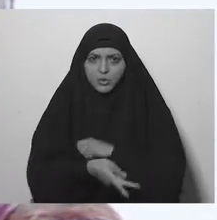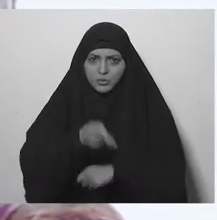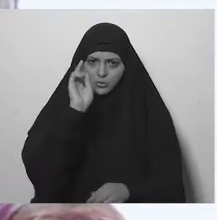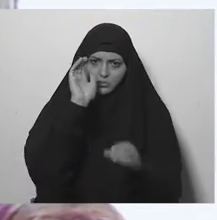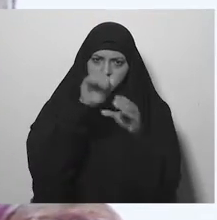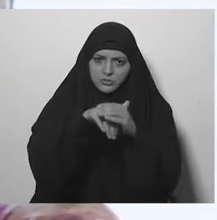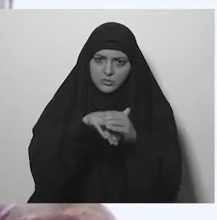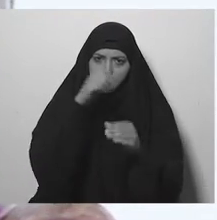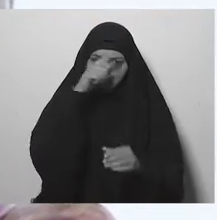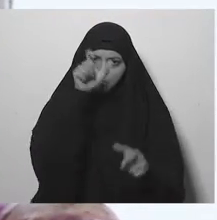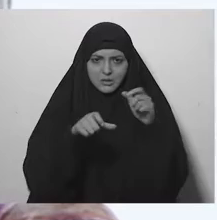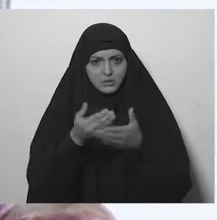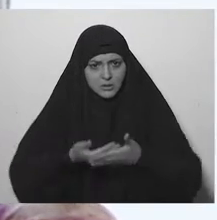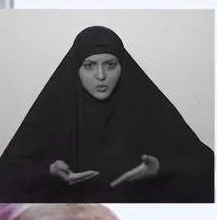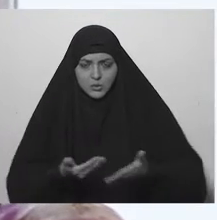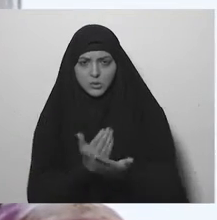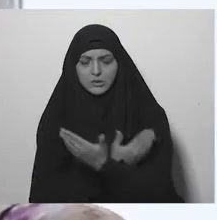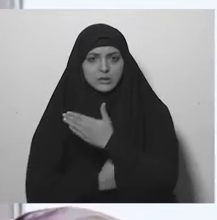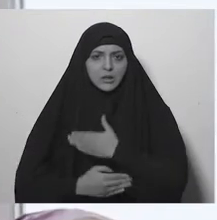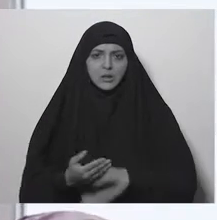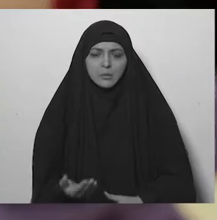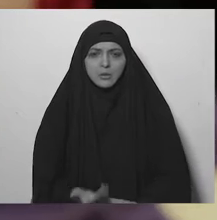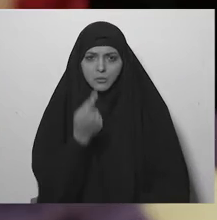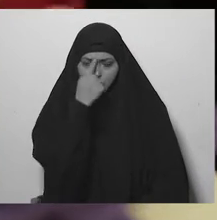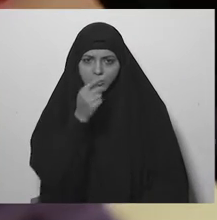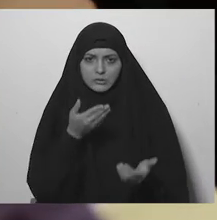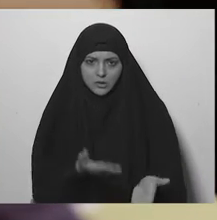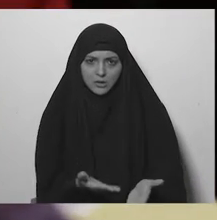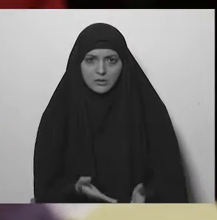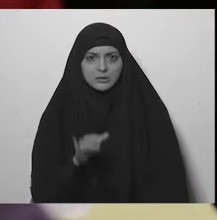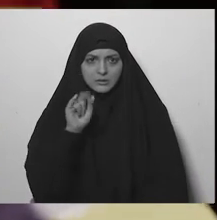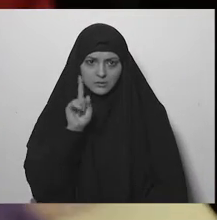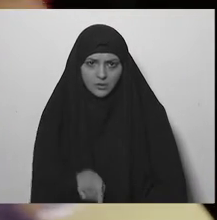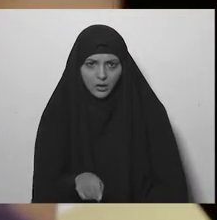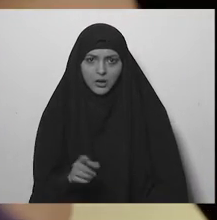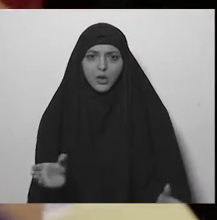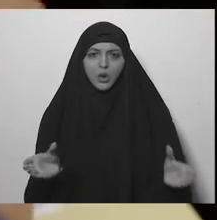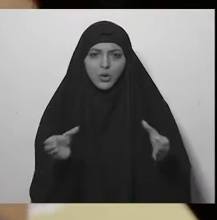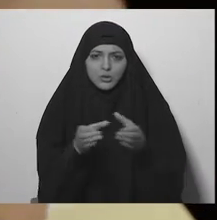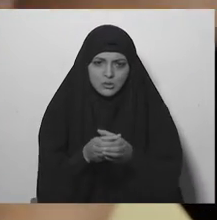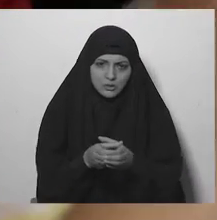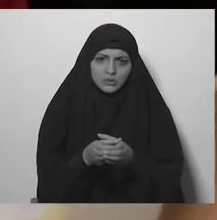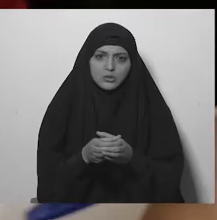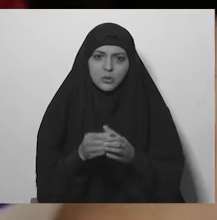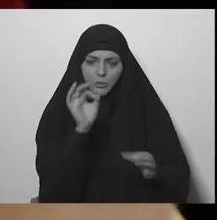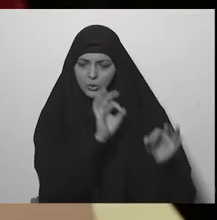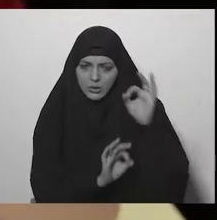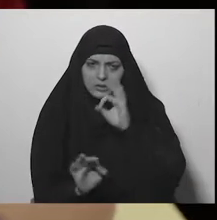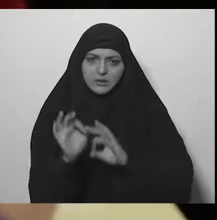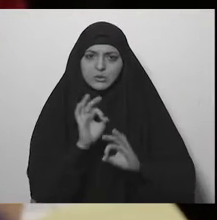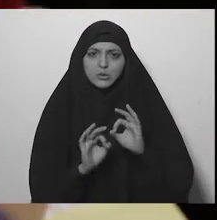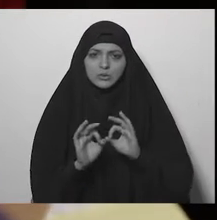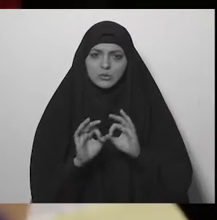plus inclusive pour les personnes en situation d'handicap pour cela il ya eu un ensemble d'ateliers organisés